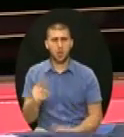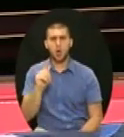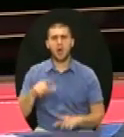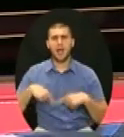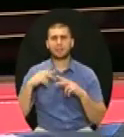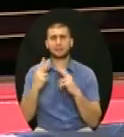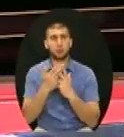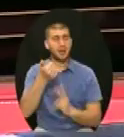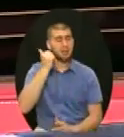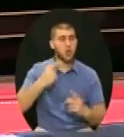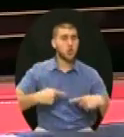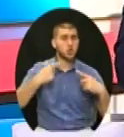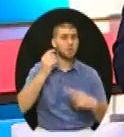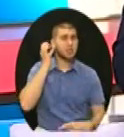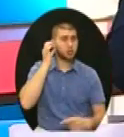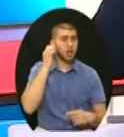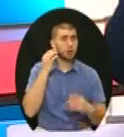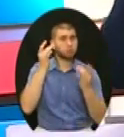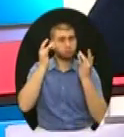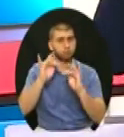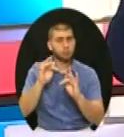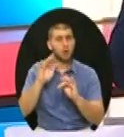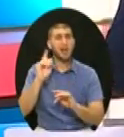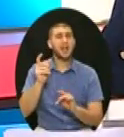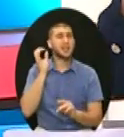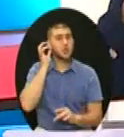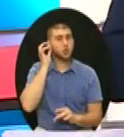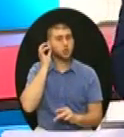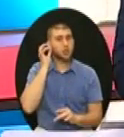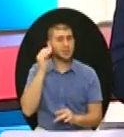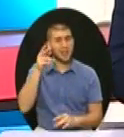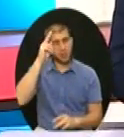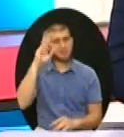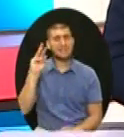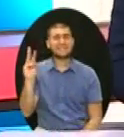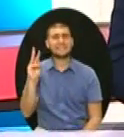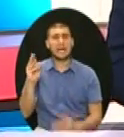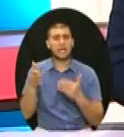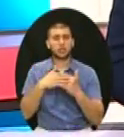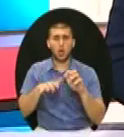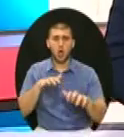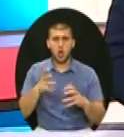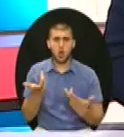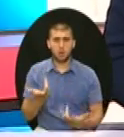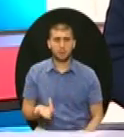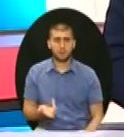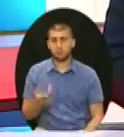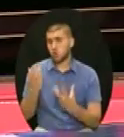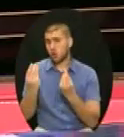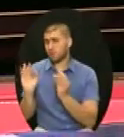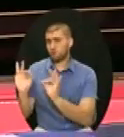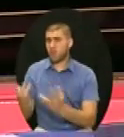החיים הציבוריים. אגב, אתמול יום האישה הוקדש בין השאר לנשות הליכוד, אבל לשרה נתניהו, הוא הייתה במוקד האירוע. Good for her.